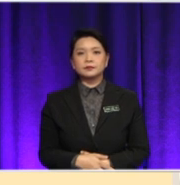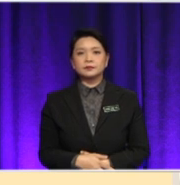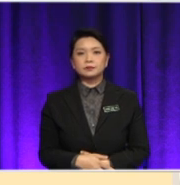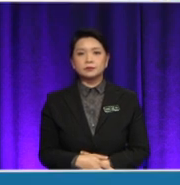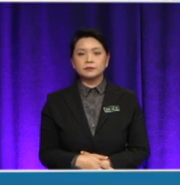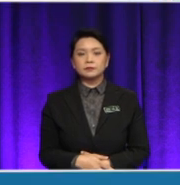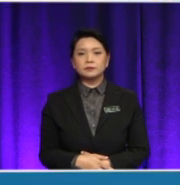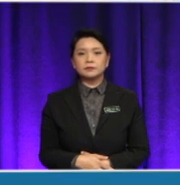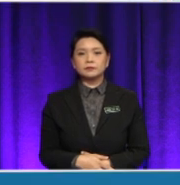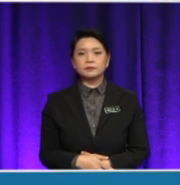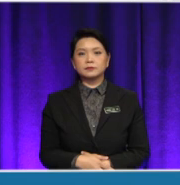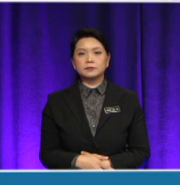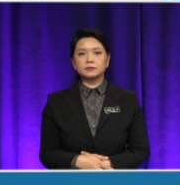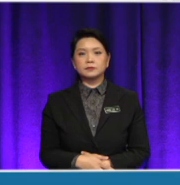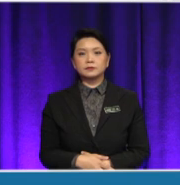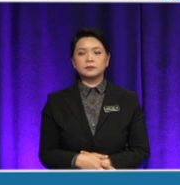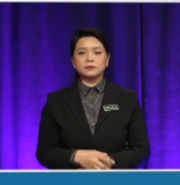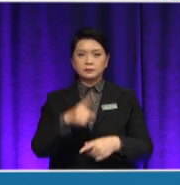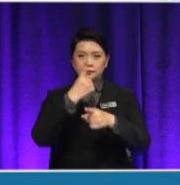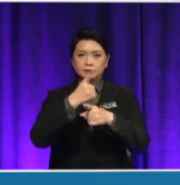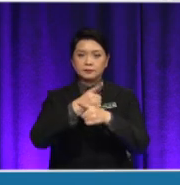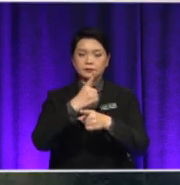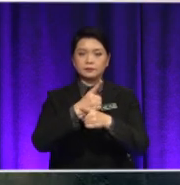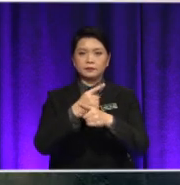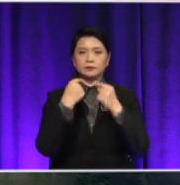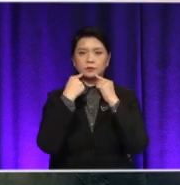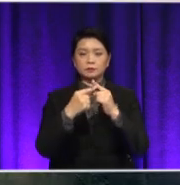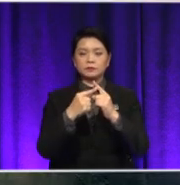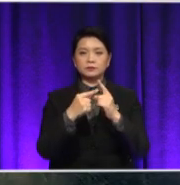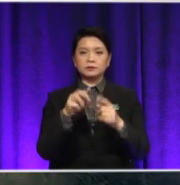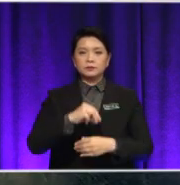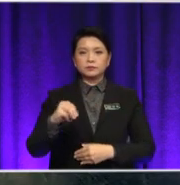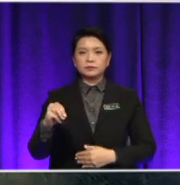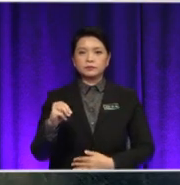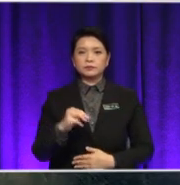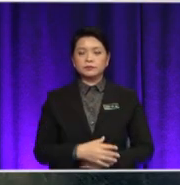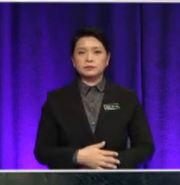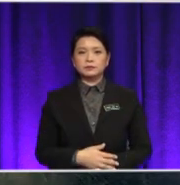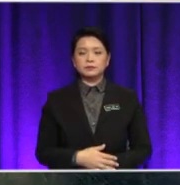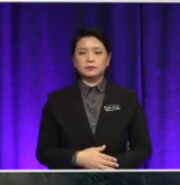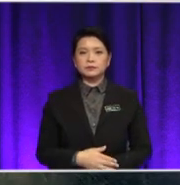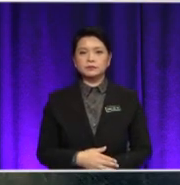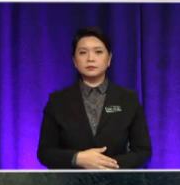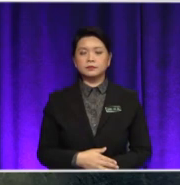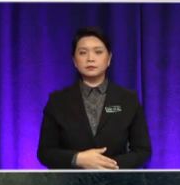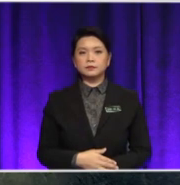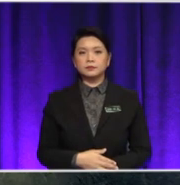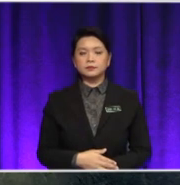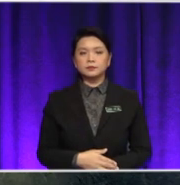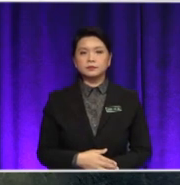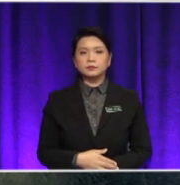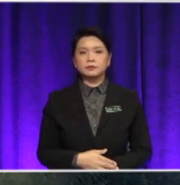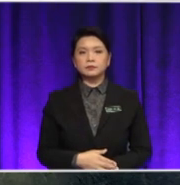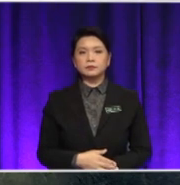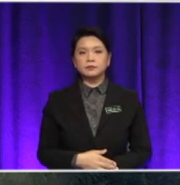Okey, kita tengok. Cantik, Husna. Betul. Tahniah. Okey, dia ini menunjukkan dongak. Dongakkan. Okay. Cikgu, mana